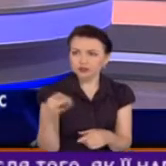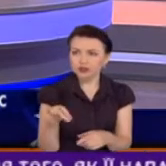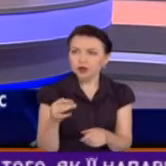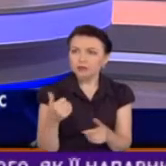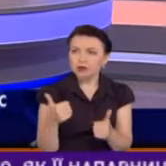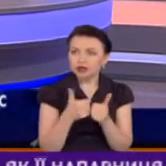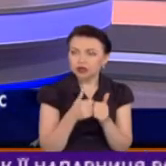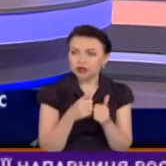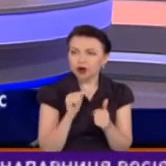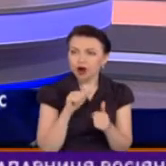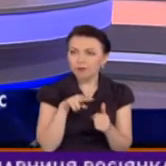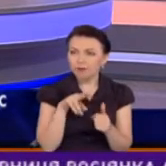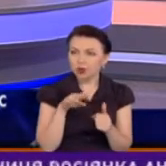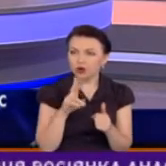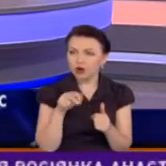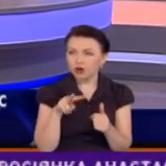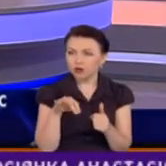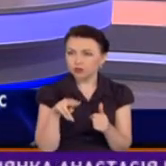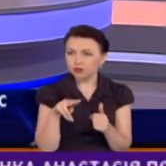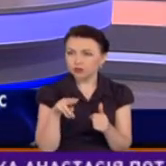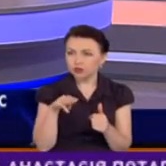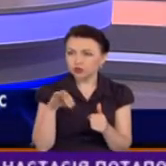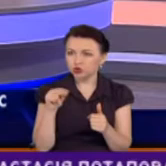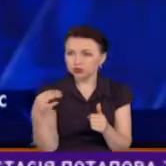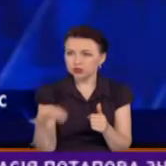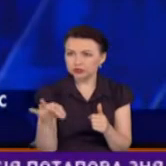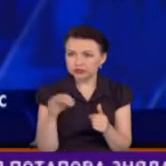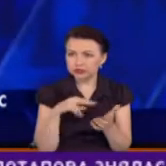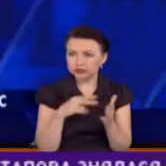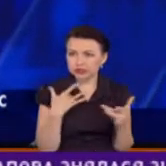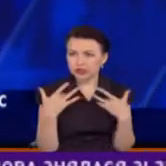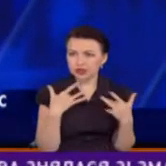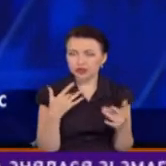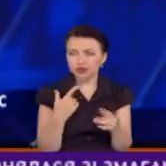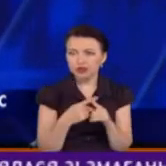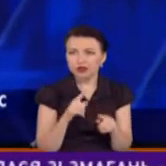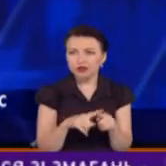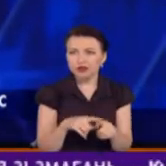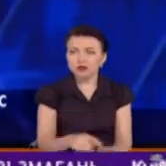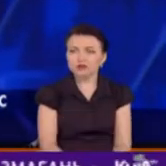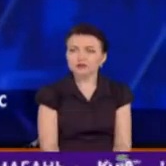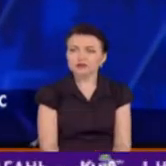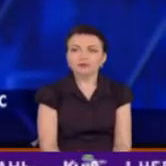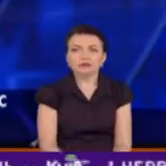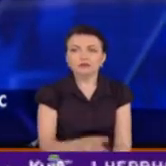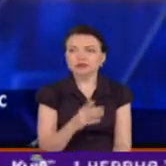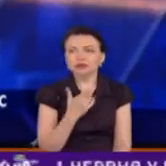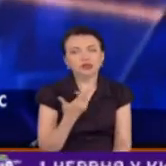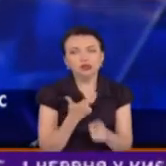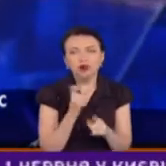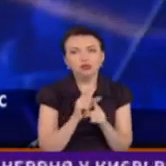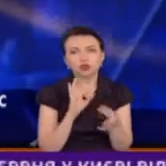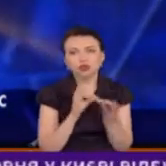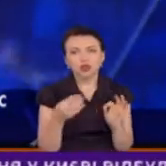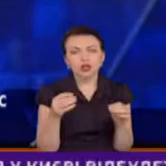такого сценарію. Я можу сказати, що ці поради президенту, вони носять дуже філософічний характер, там все набагато складніше. І